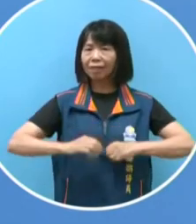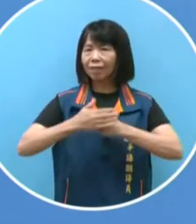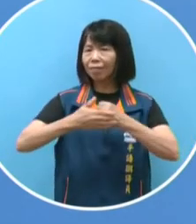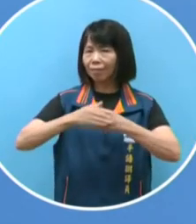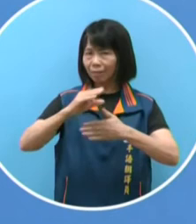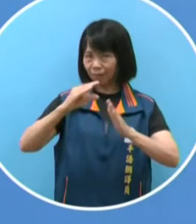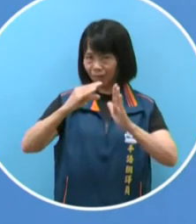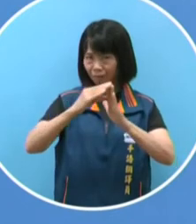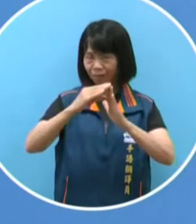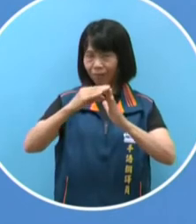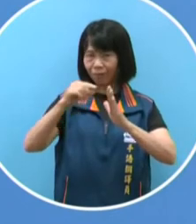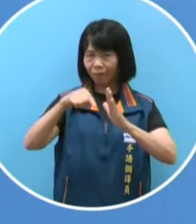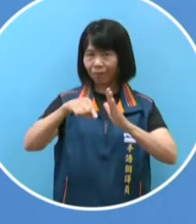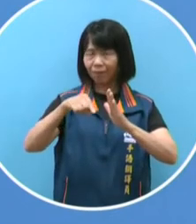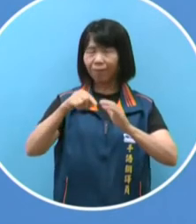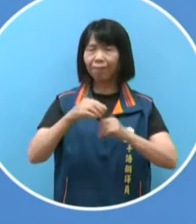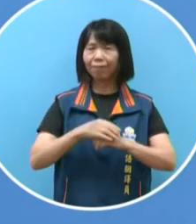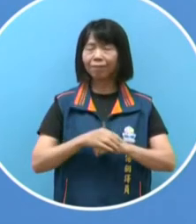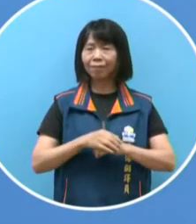的